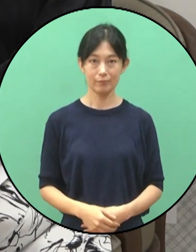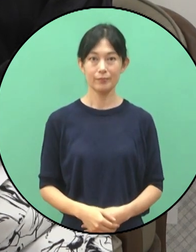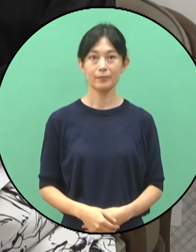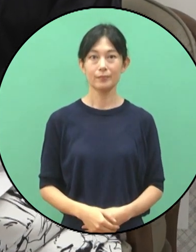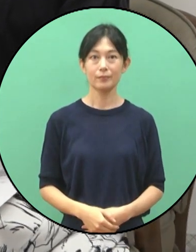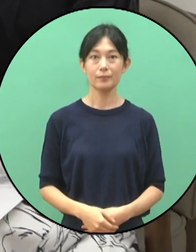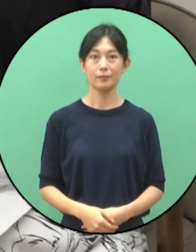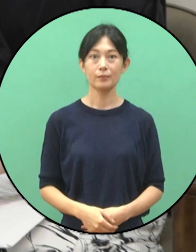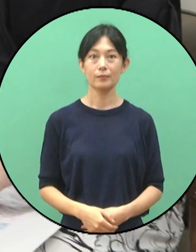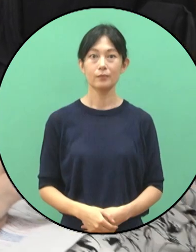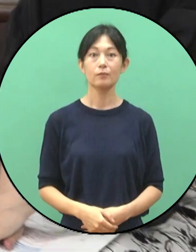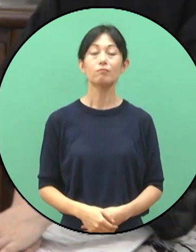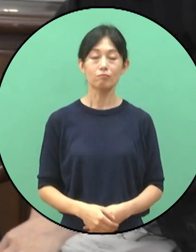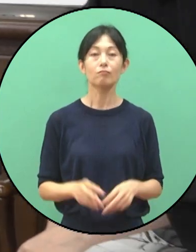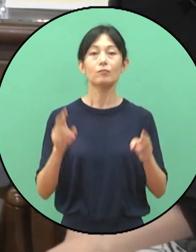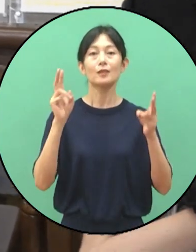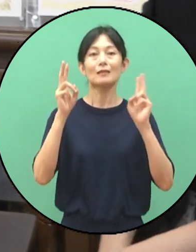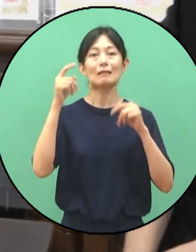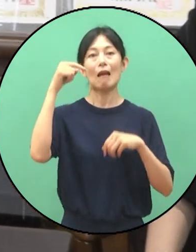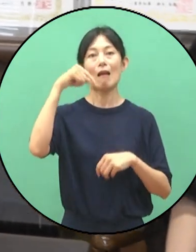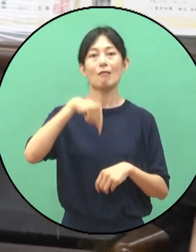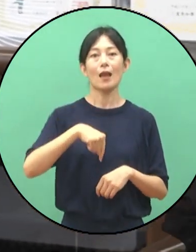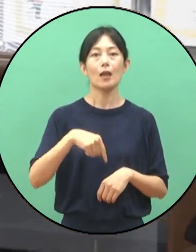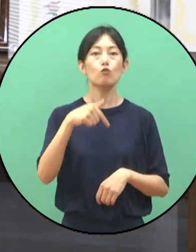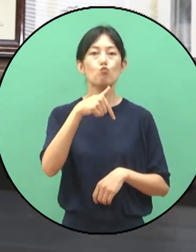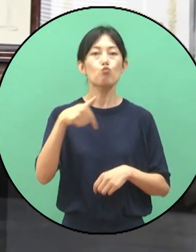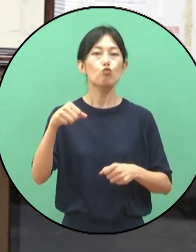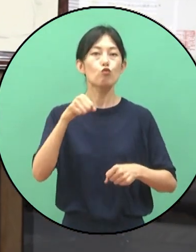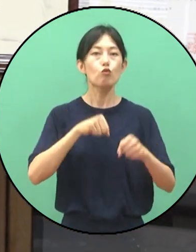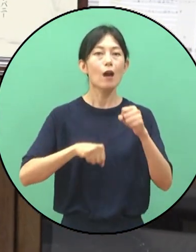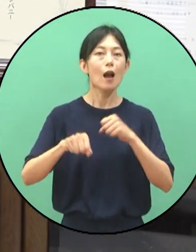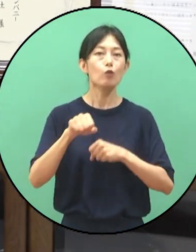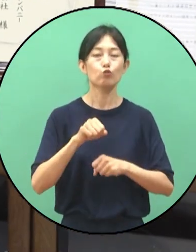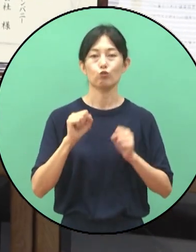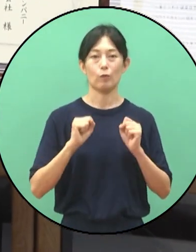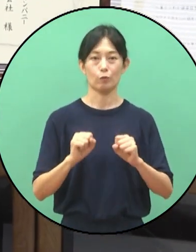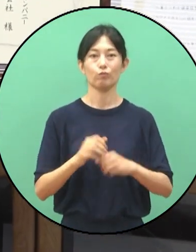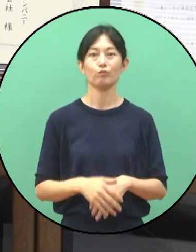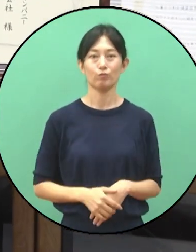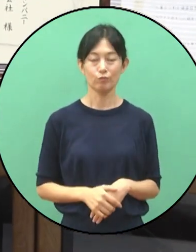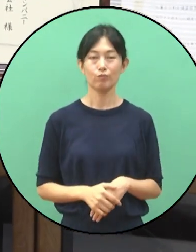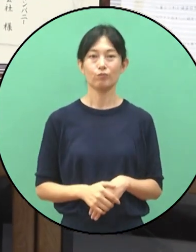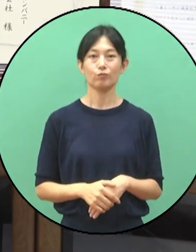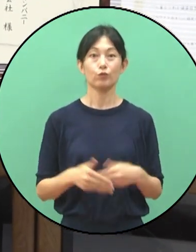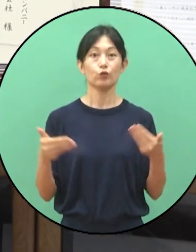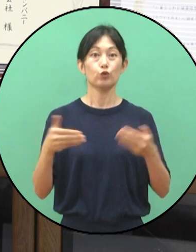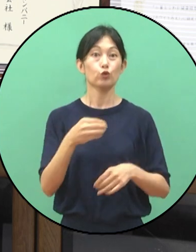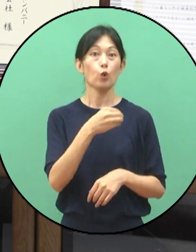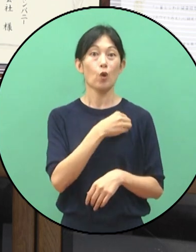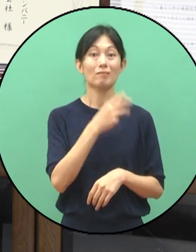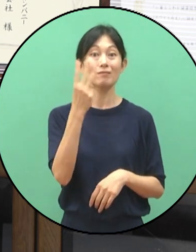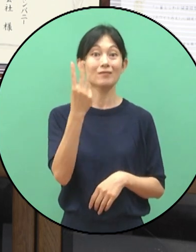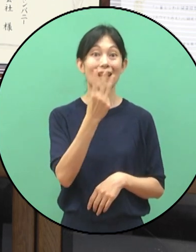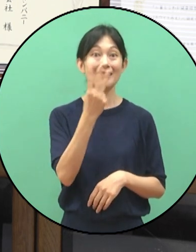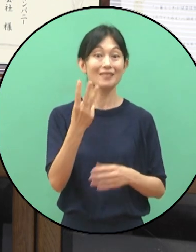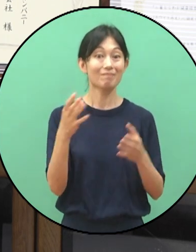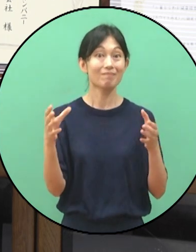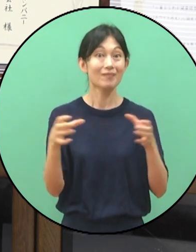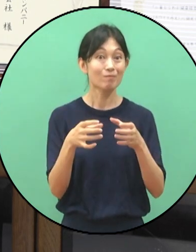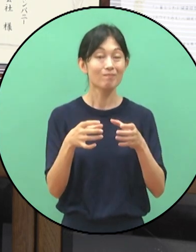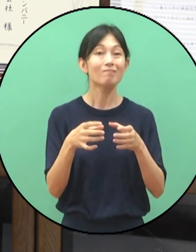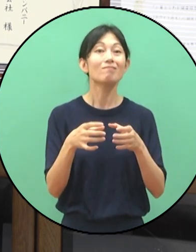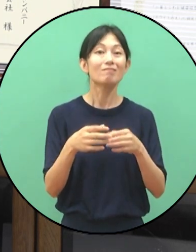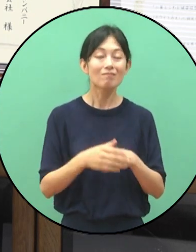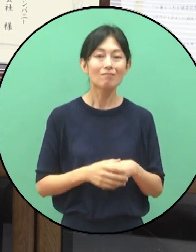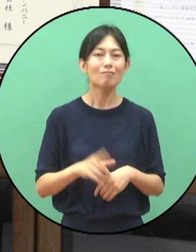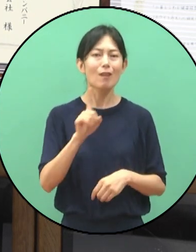では社内部活制度というのを作ってまして、従業員3名以上で何かスポーツをした場合、1人1000円プレ